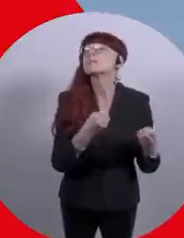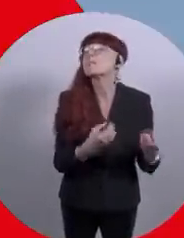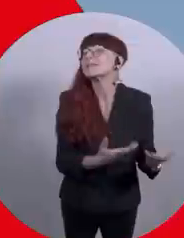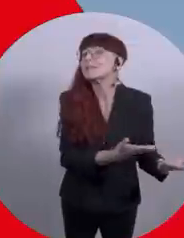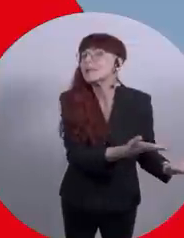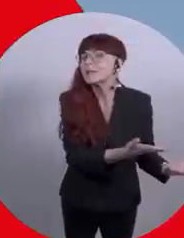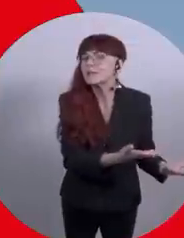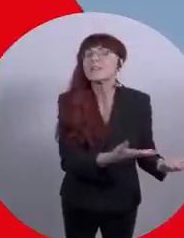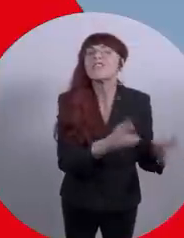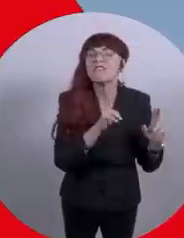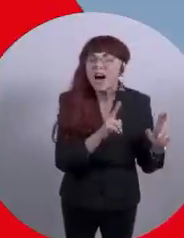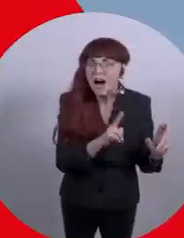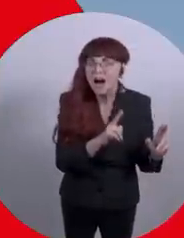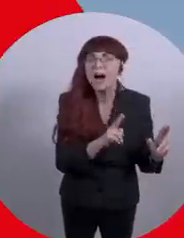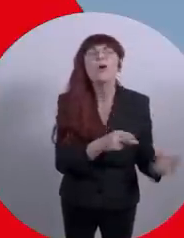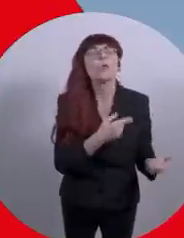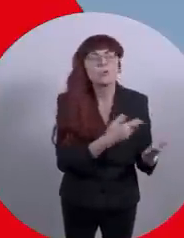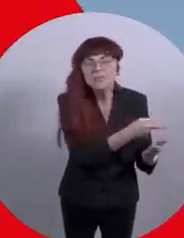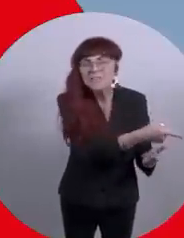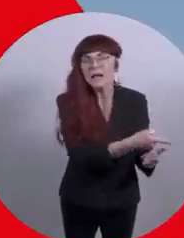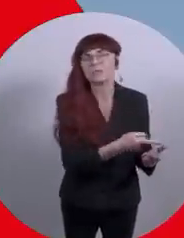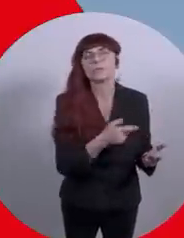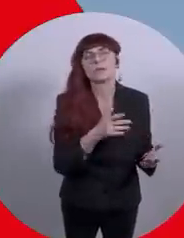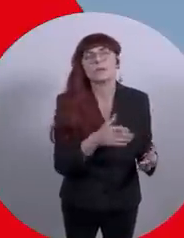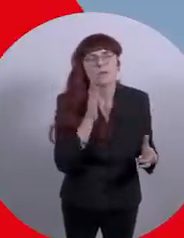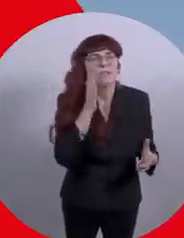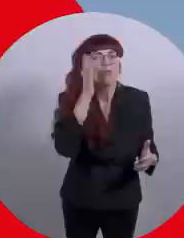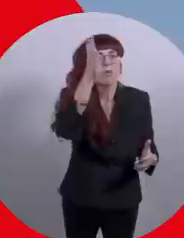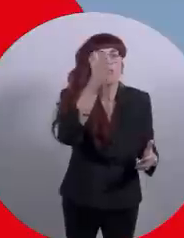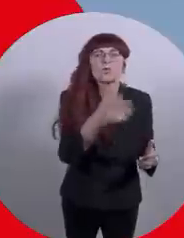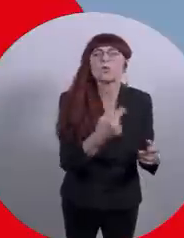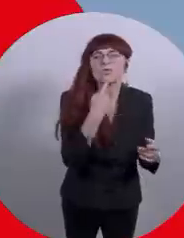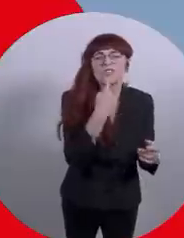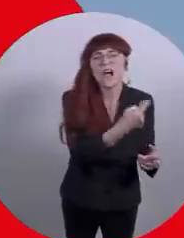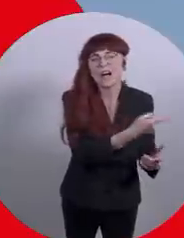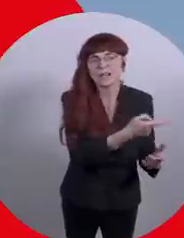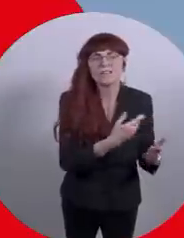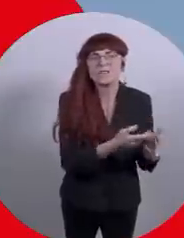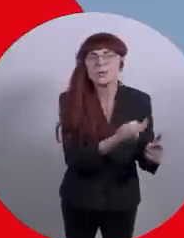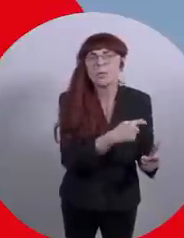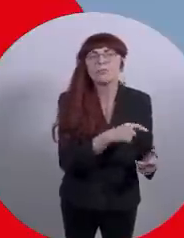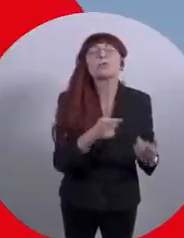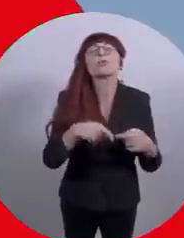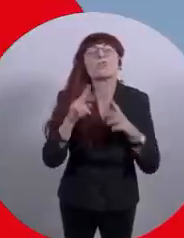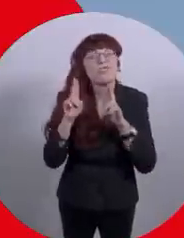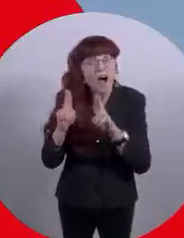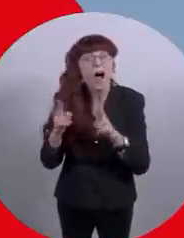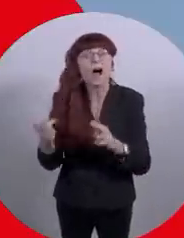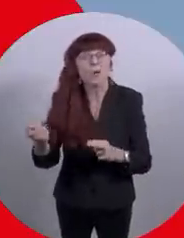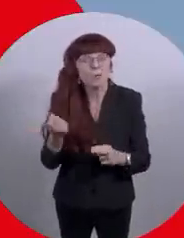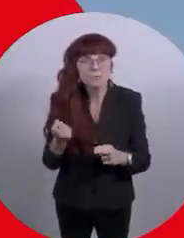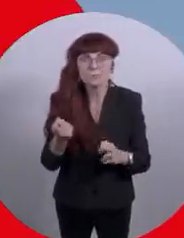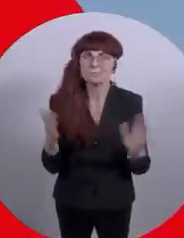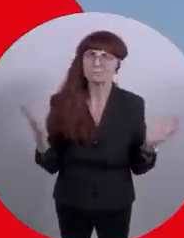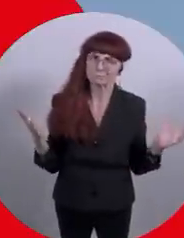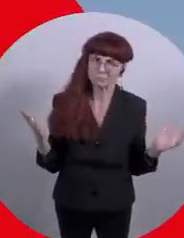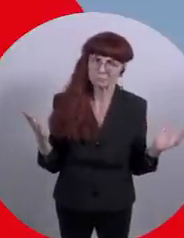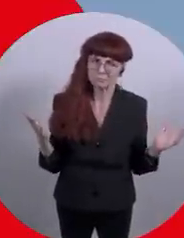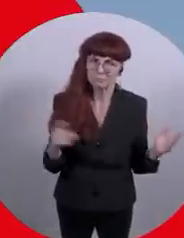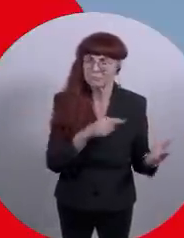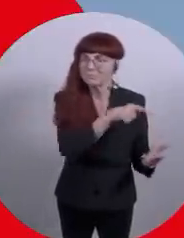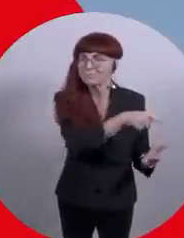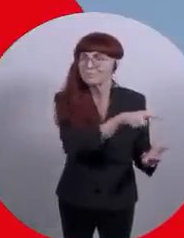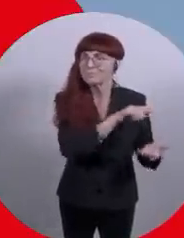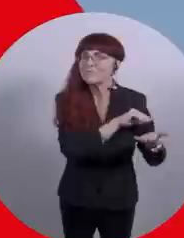beigezogen war man wird sehen das alles ist geschrieben worden weil sie von uns keinen